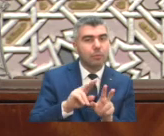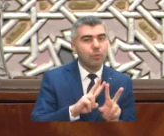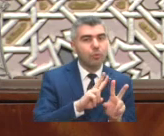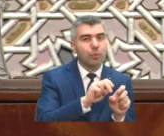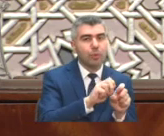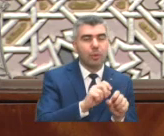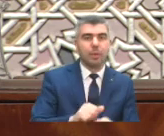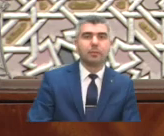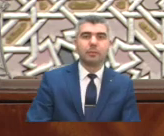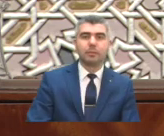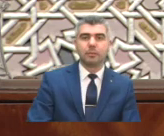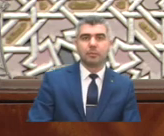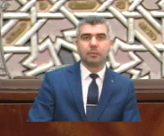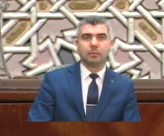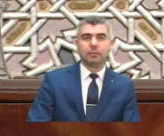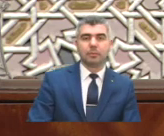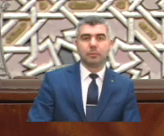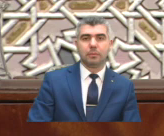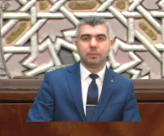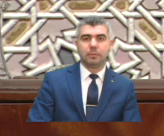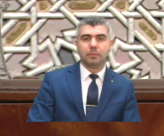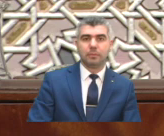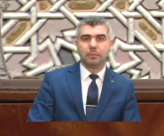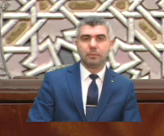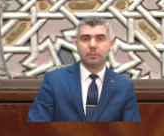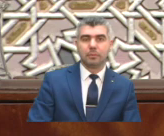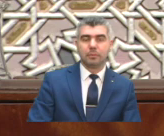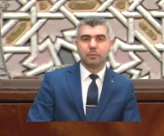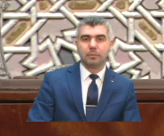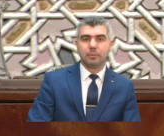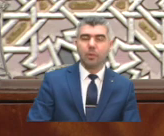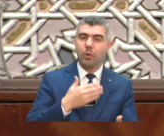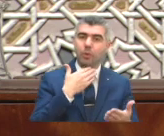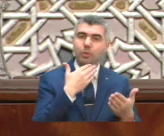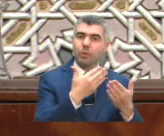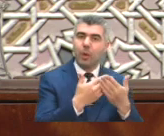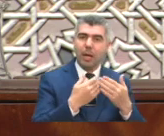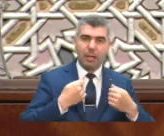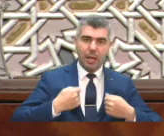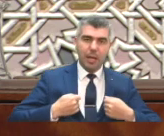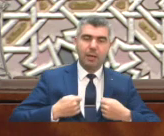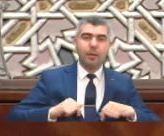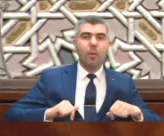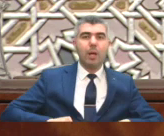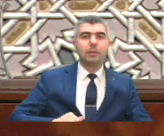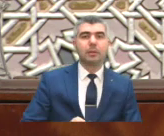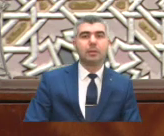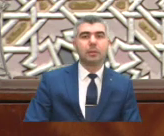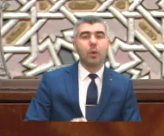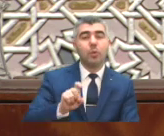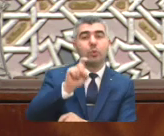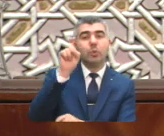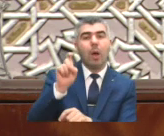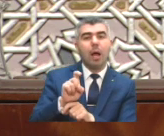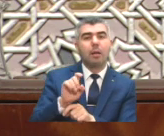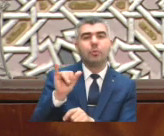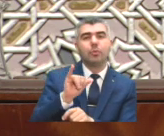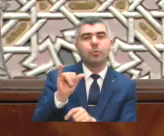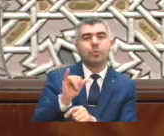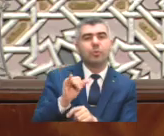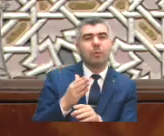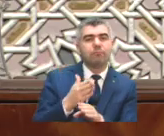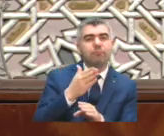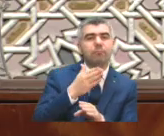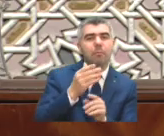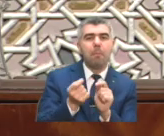الديمقراطي الاجتماعي. تفضلي السيدة النائبة. شكرا سيدة الرئيسة. سيد الوزير، نسائلكم عن مدى التقدم المحرز في مجال